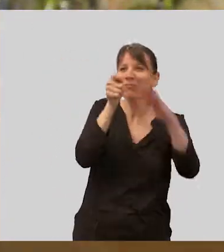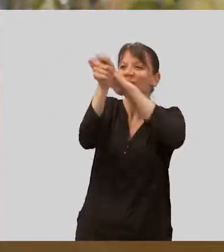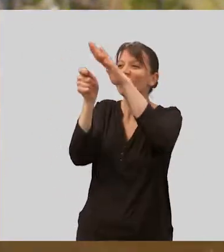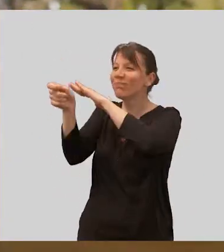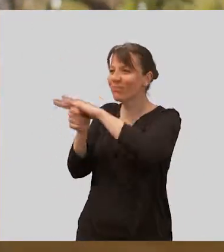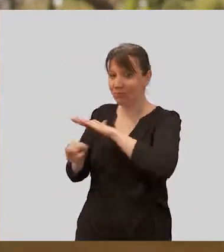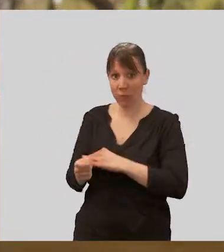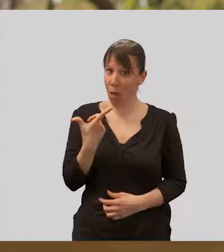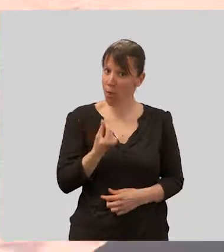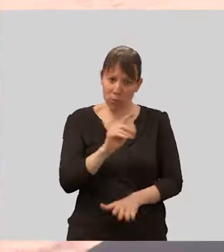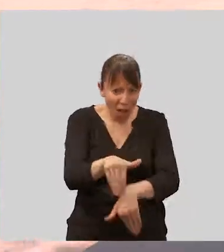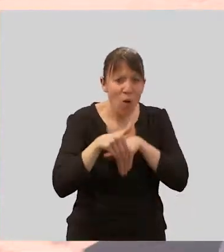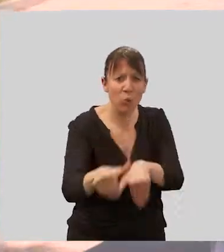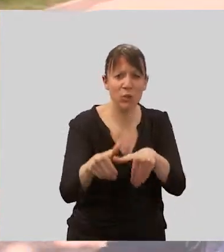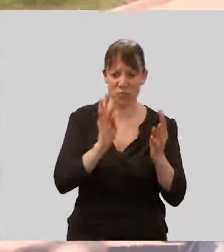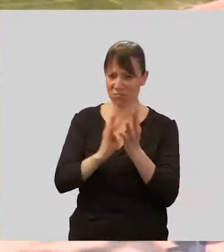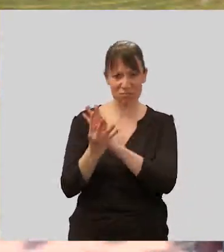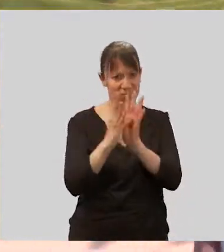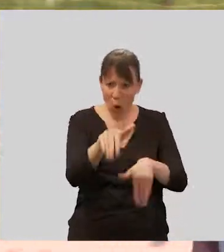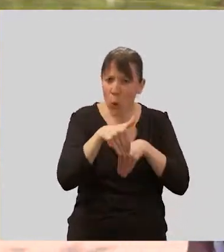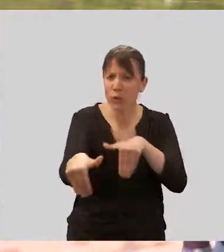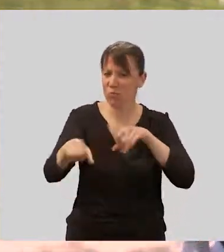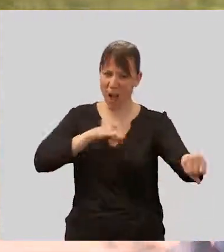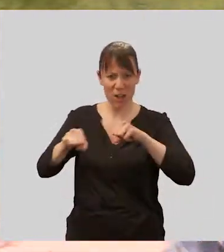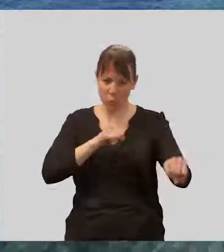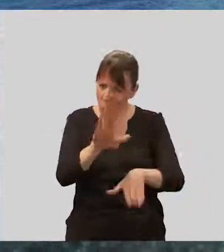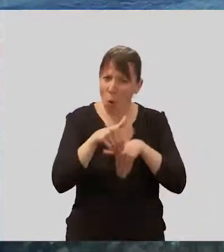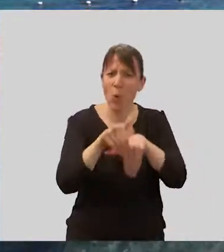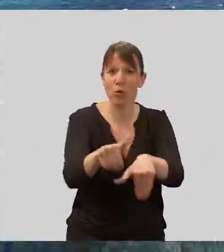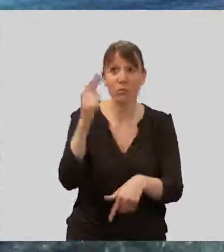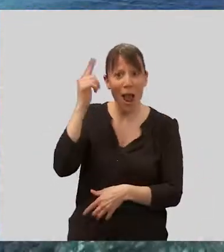territoires des 10 parcs nationaux de France. Ce partenariat est